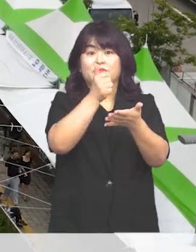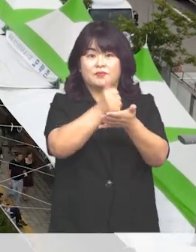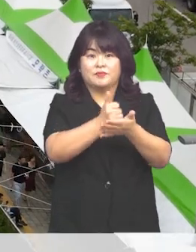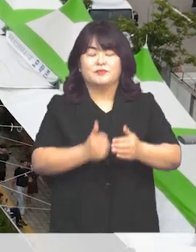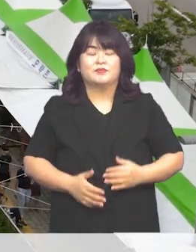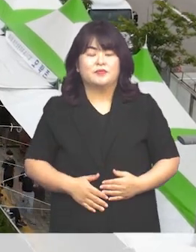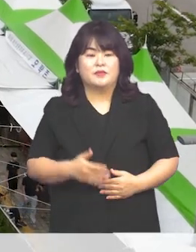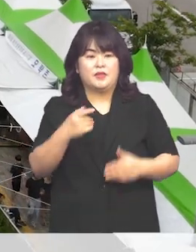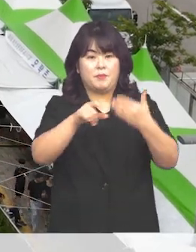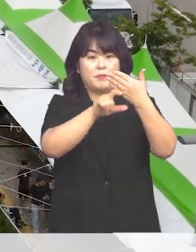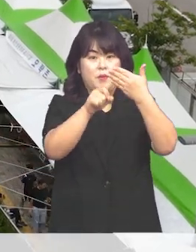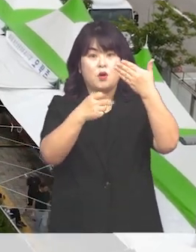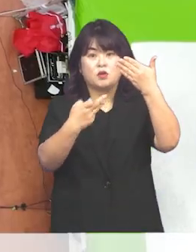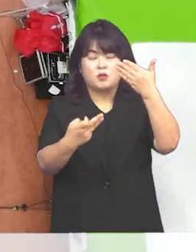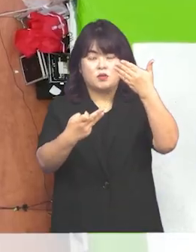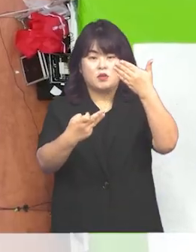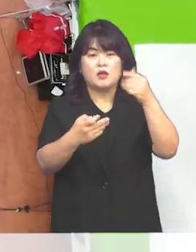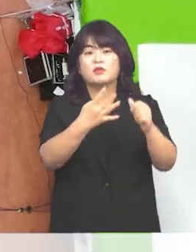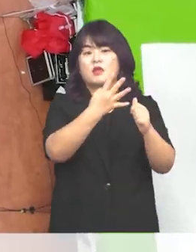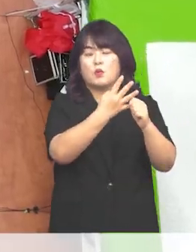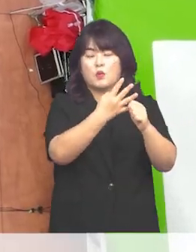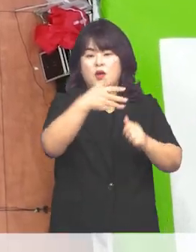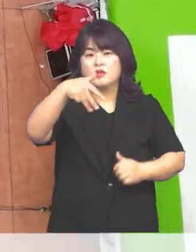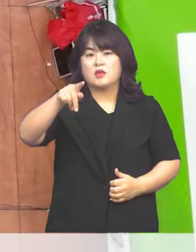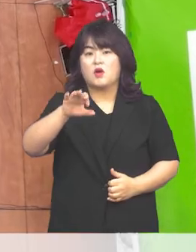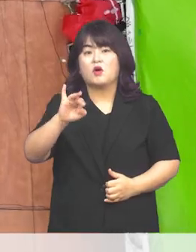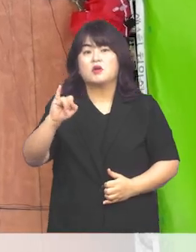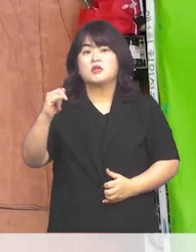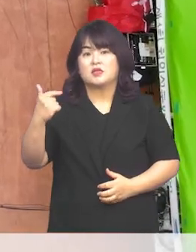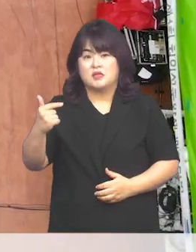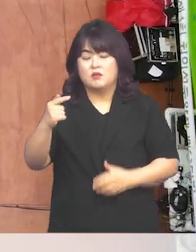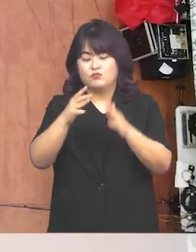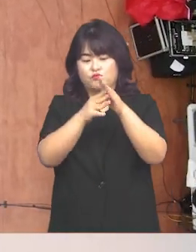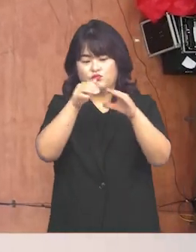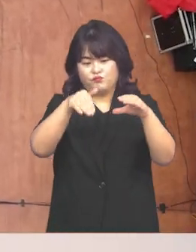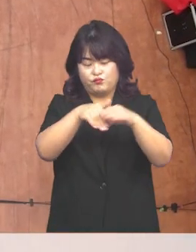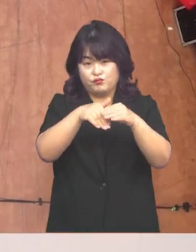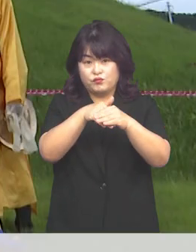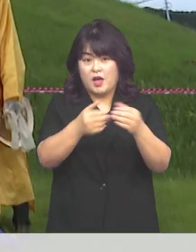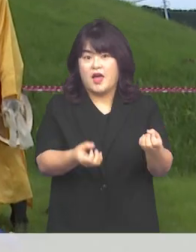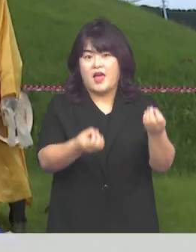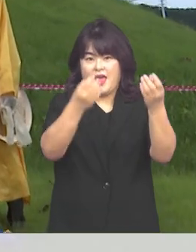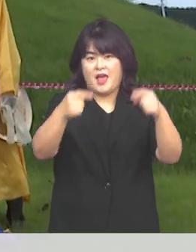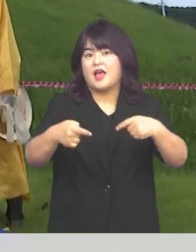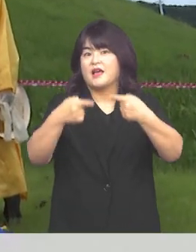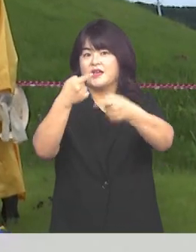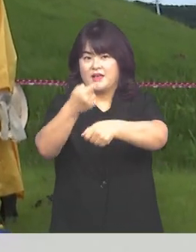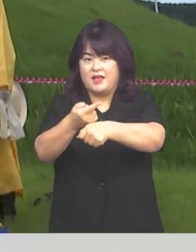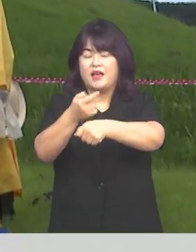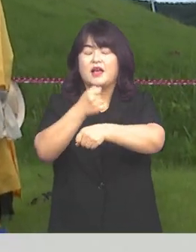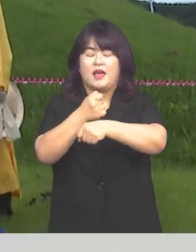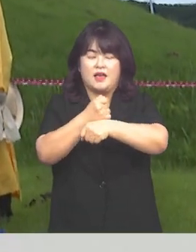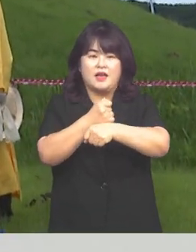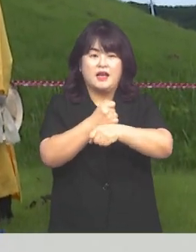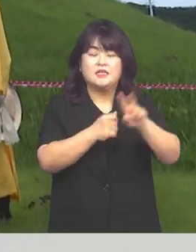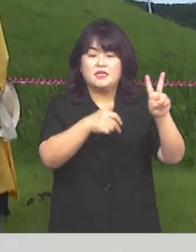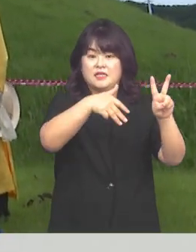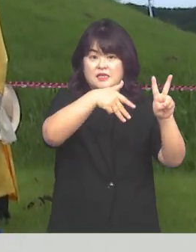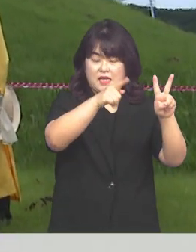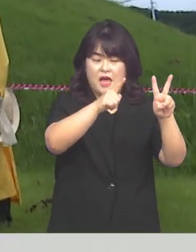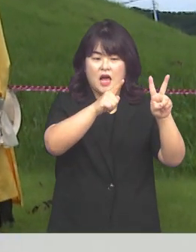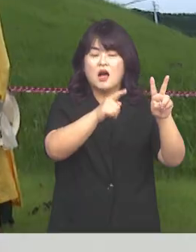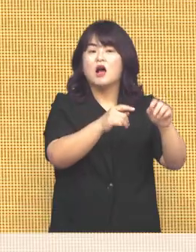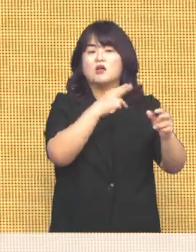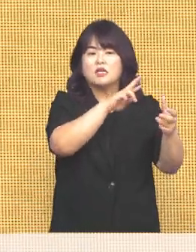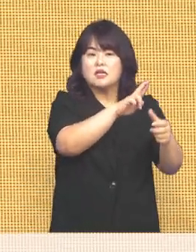이상일 용인특례시장은 지난 13일 제4회 처인성문화제 페스티벌에 참석했습니다. 이날 행사에는 제2차 여몽전쟁에서